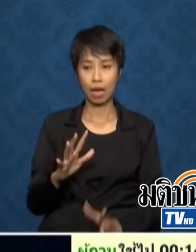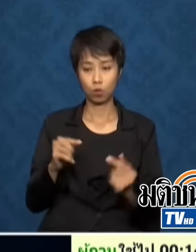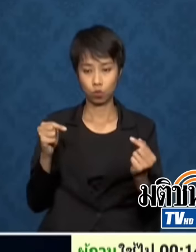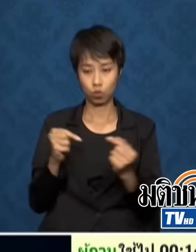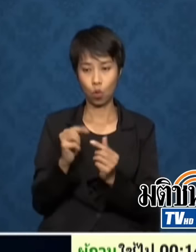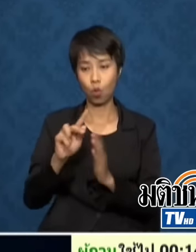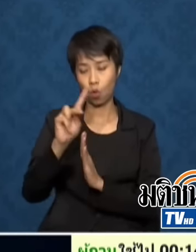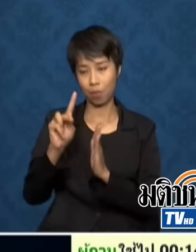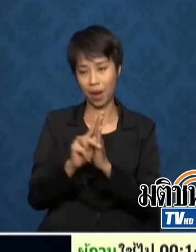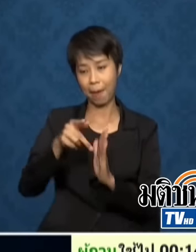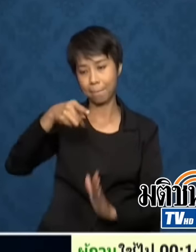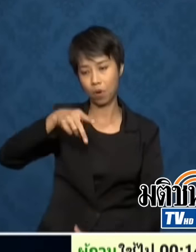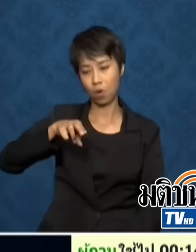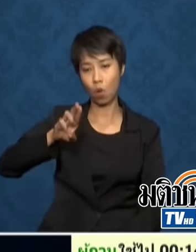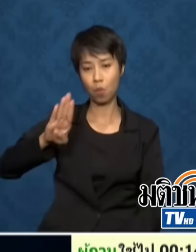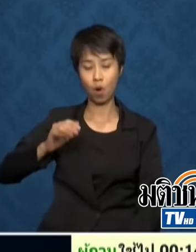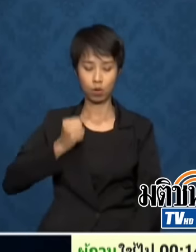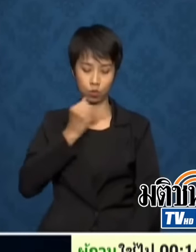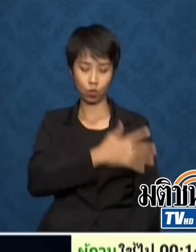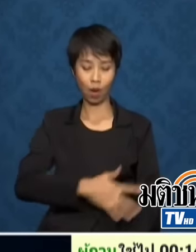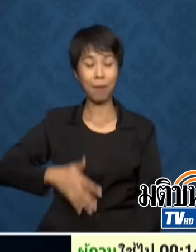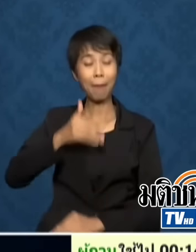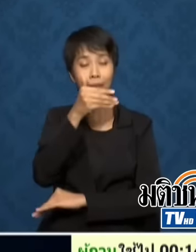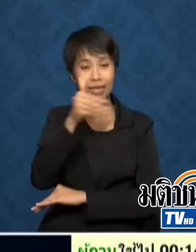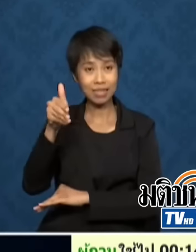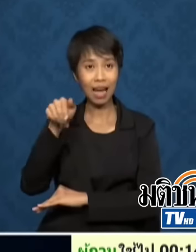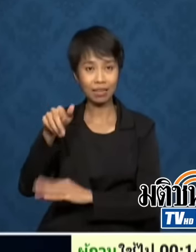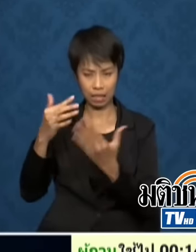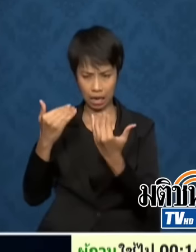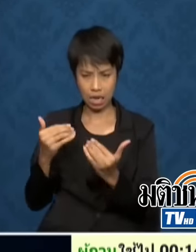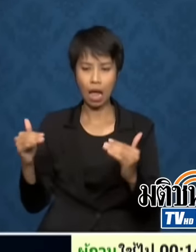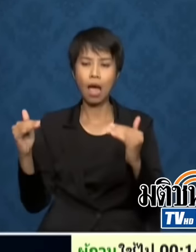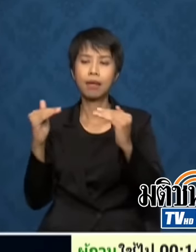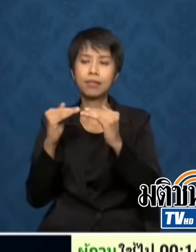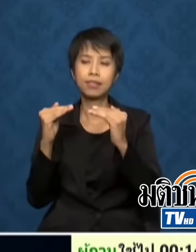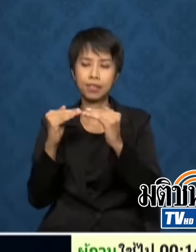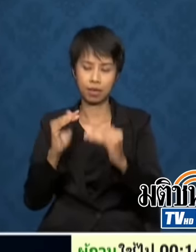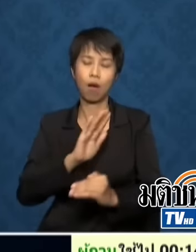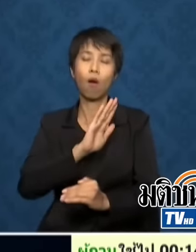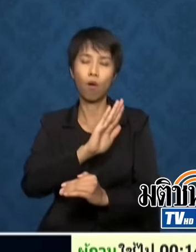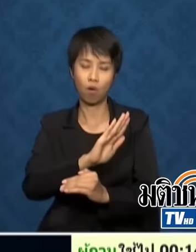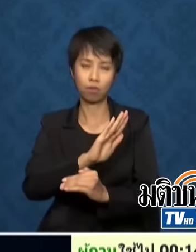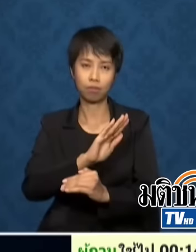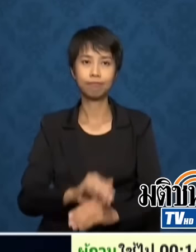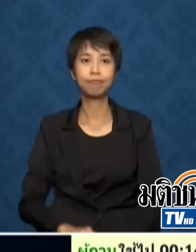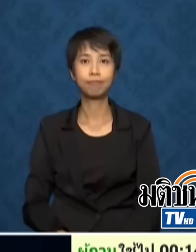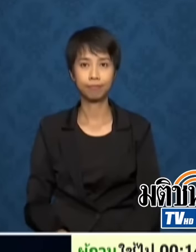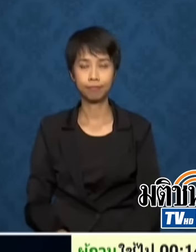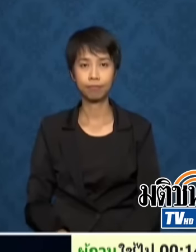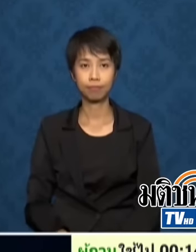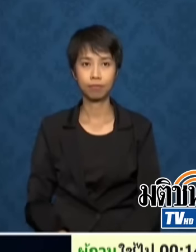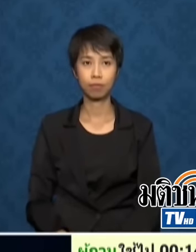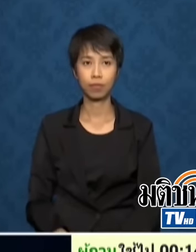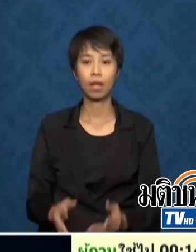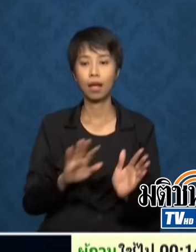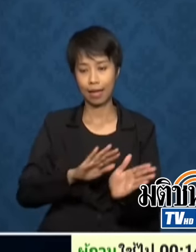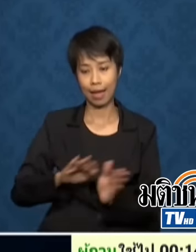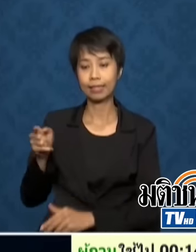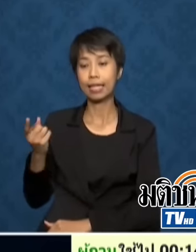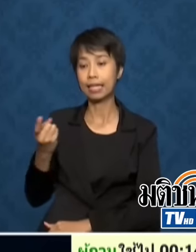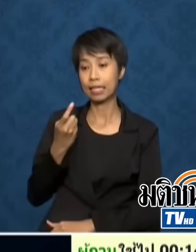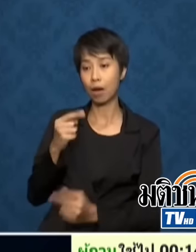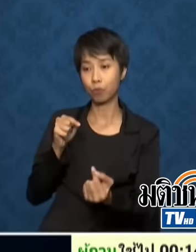พแห่งชาติเนี่ยผมยังคิดว่าเป็นพรบที่คุ้มครองสิทธิศักดิ์ศรีความเป็นมนุษย์แล้วในการประเมิน